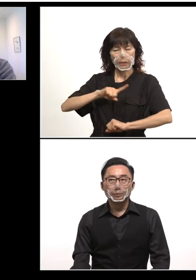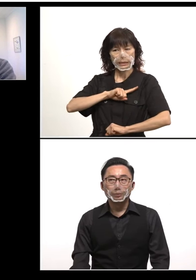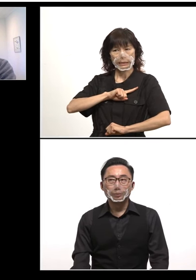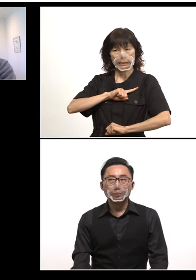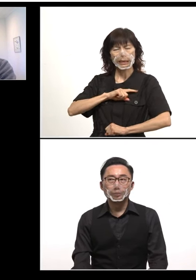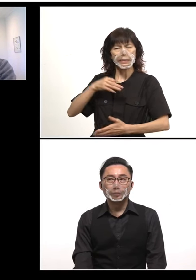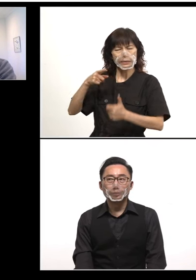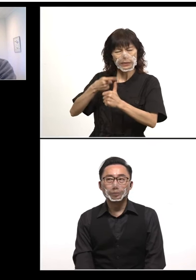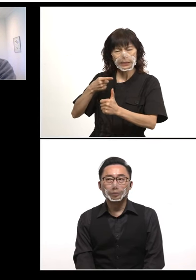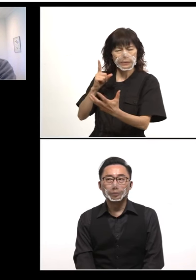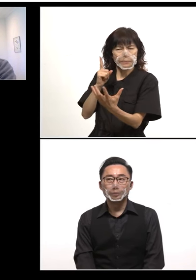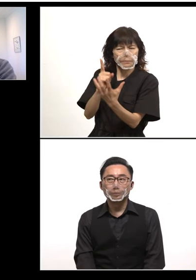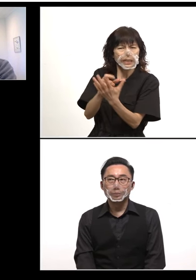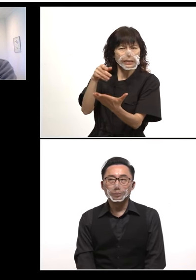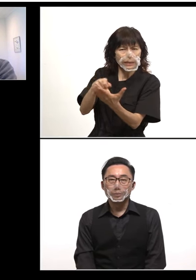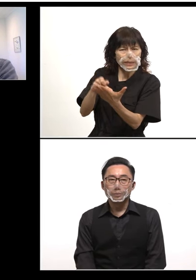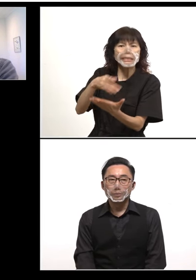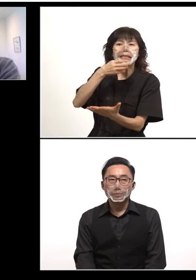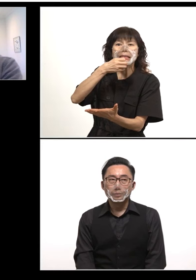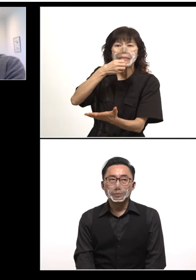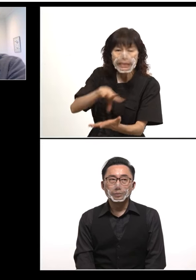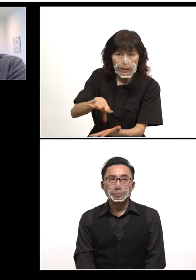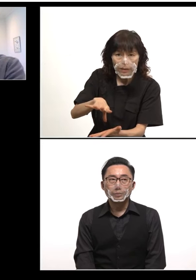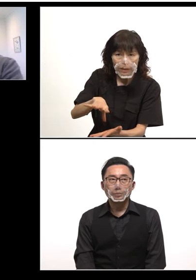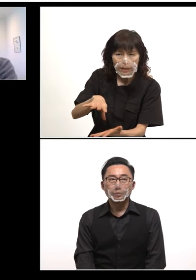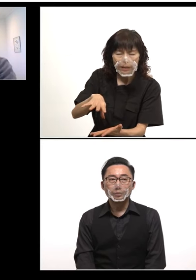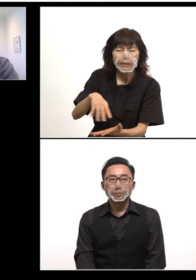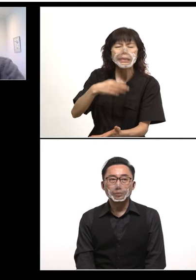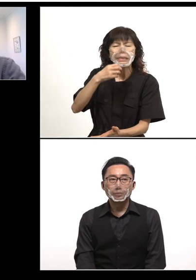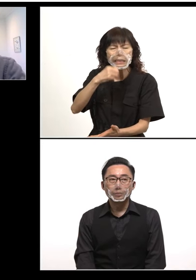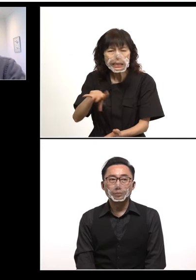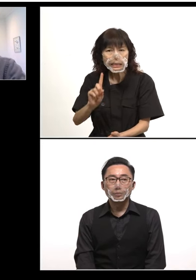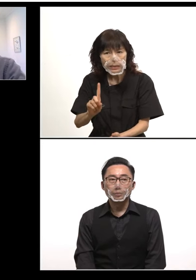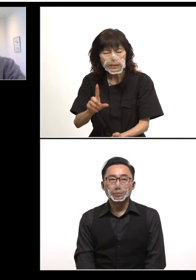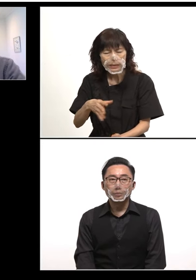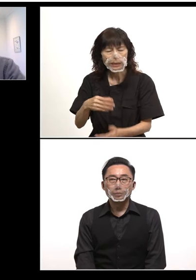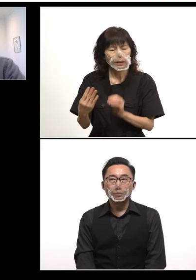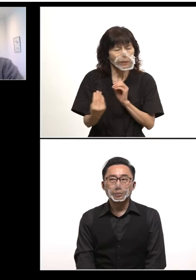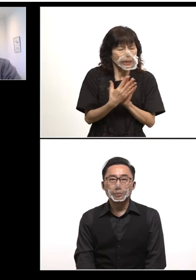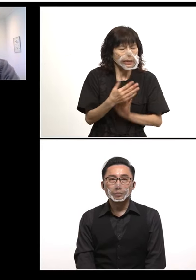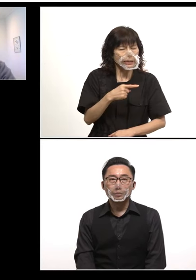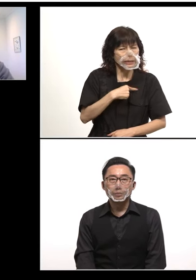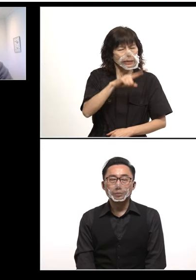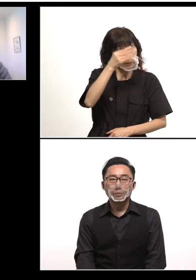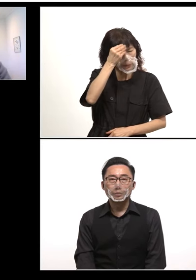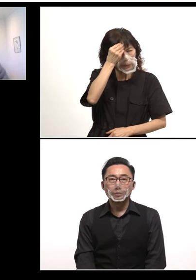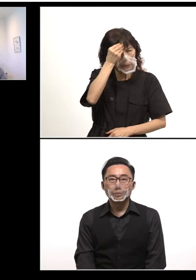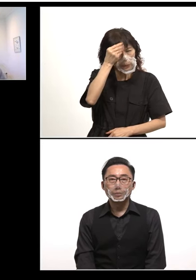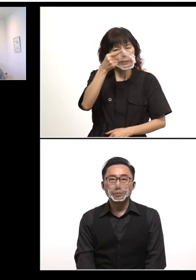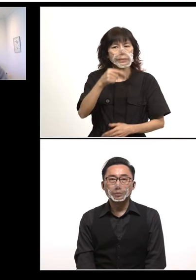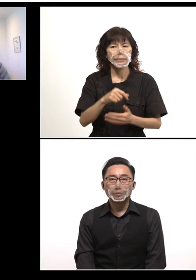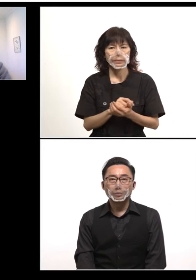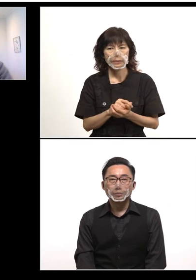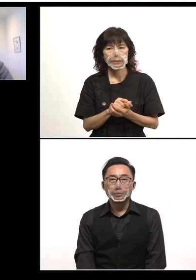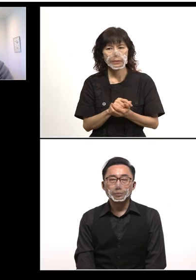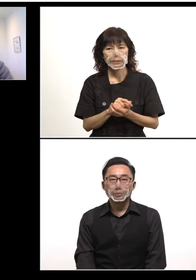加者嘅身份，你先去體驗。因為我覺得呢個體驗學到嘅嘢咧，遠遠係超過你覺